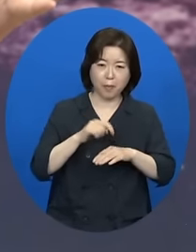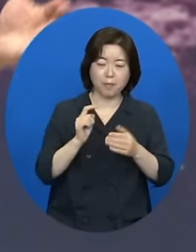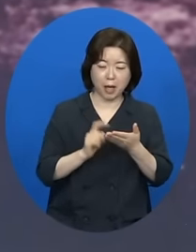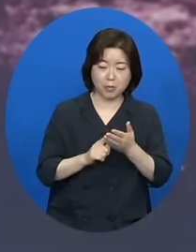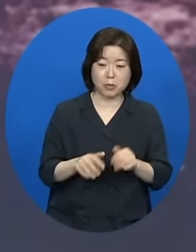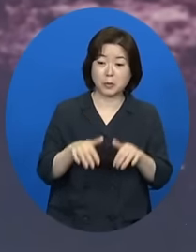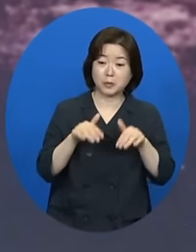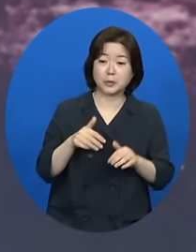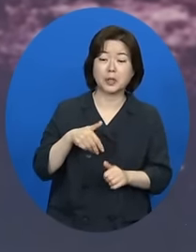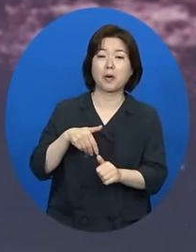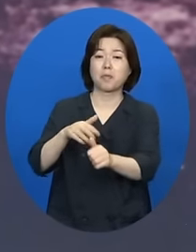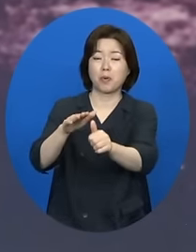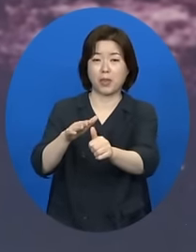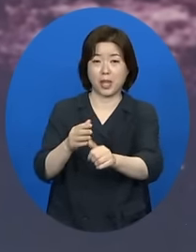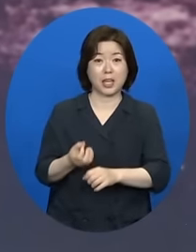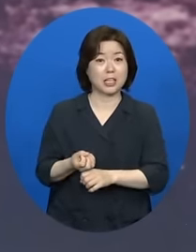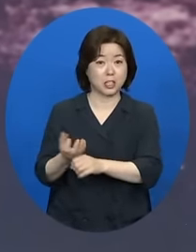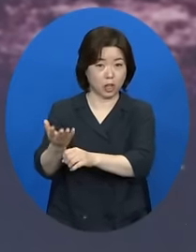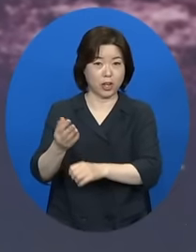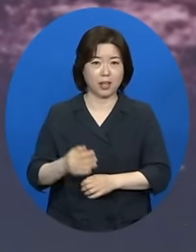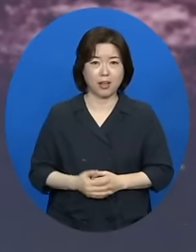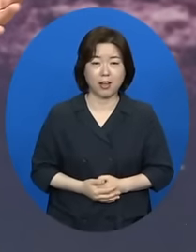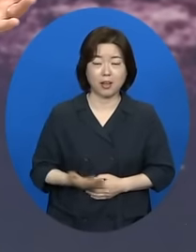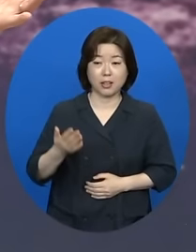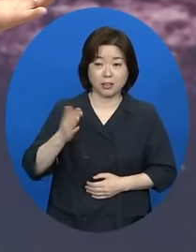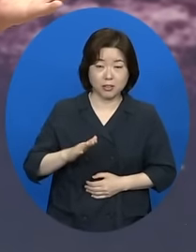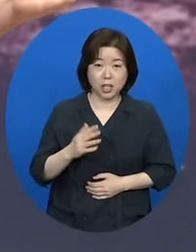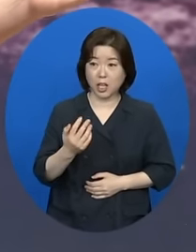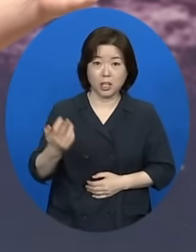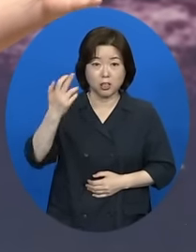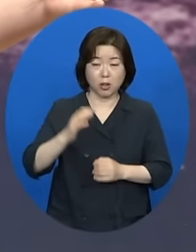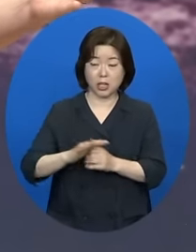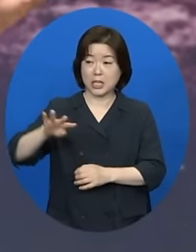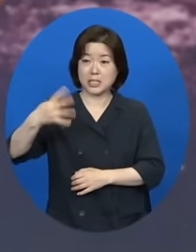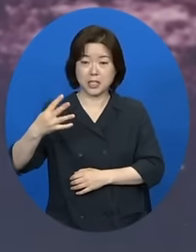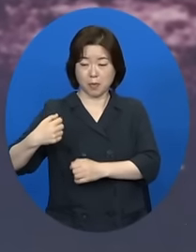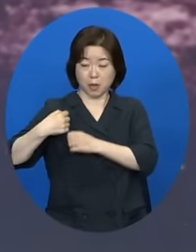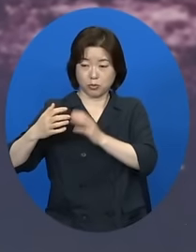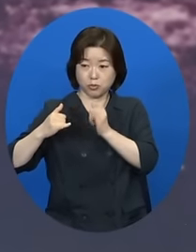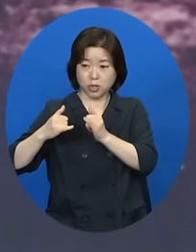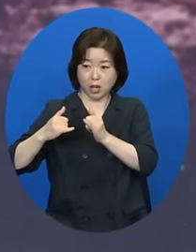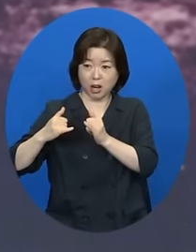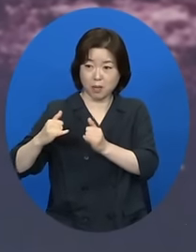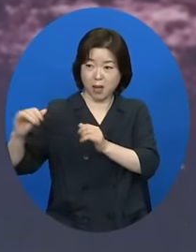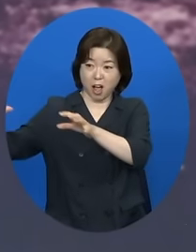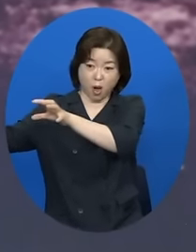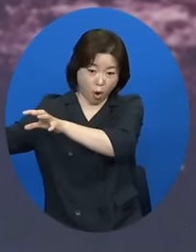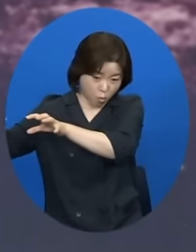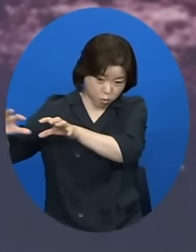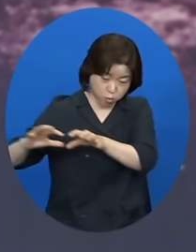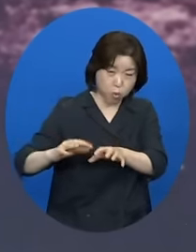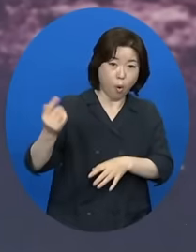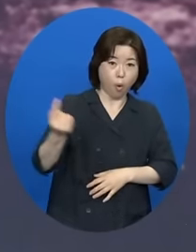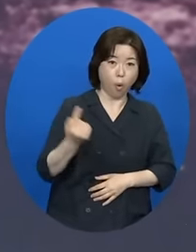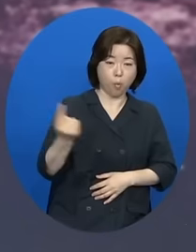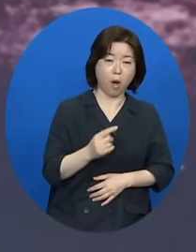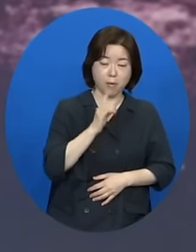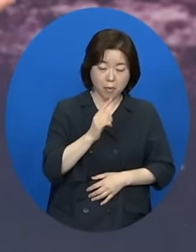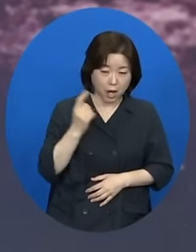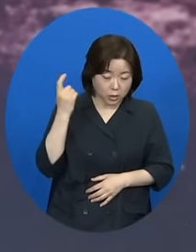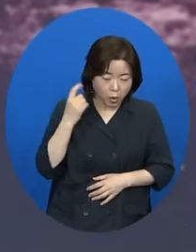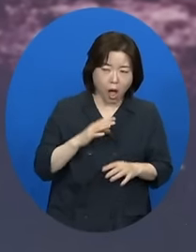보내서 전갈을 보냅니다. 그런데 형이 400명의 군사와 장정을 데리고 온다는 소식을 듣고 굉장히 두려워해요. 그래서